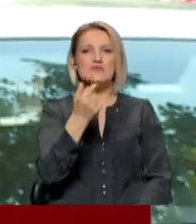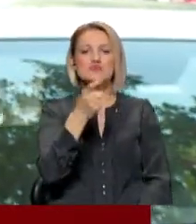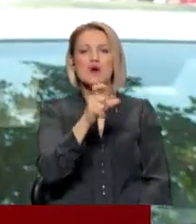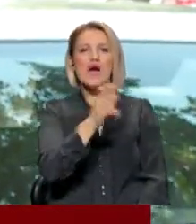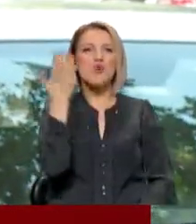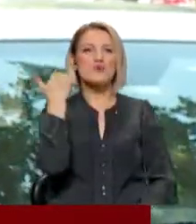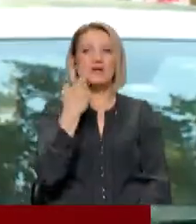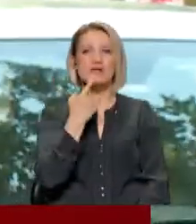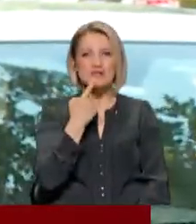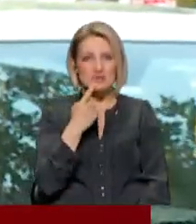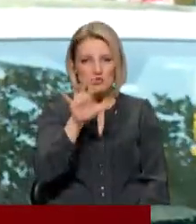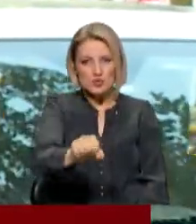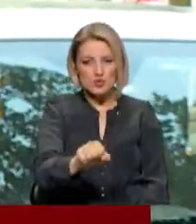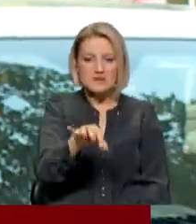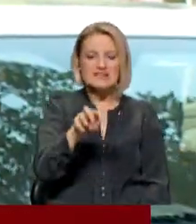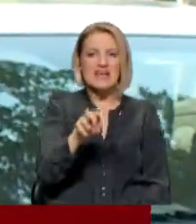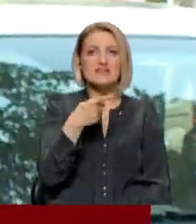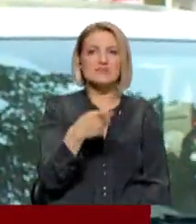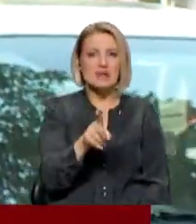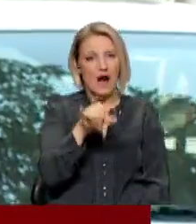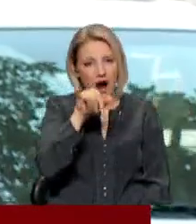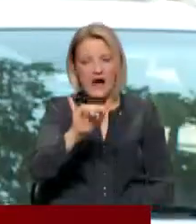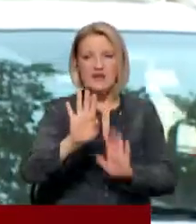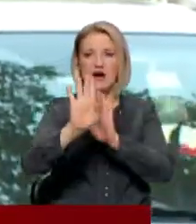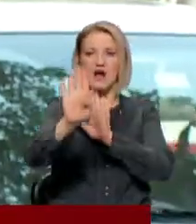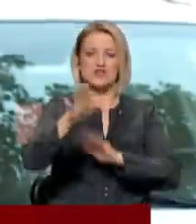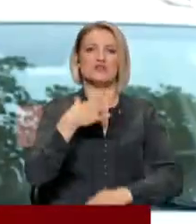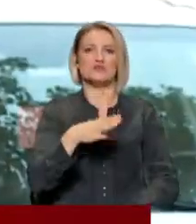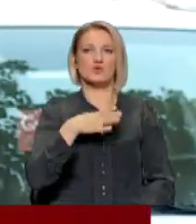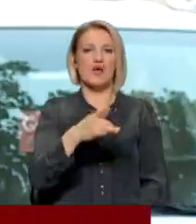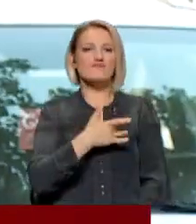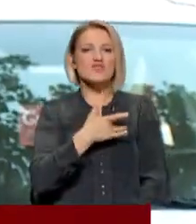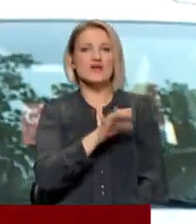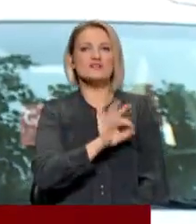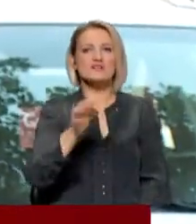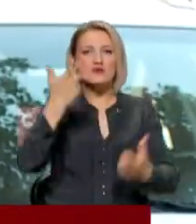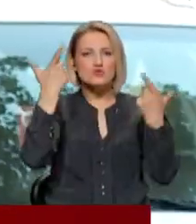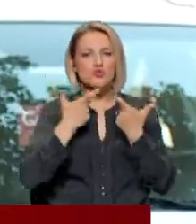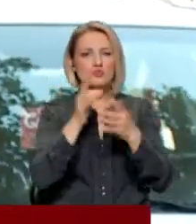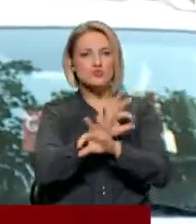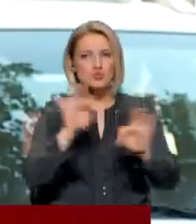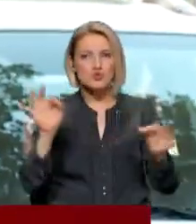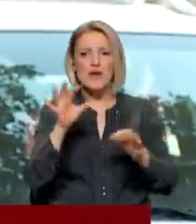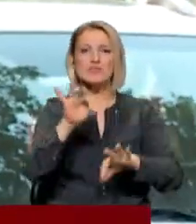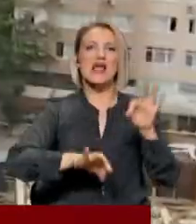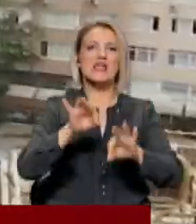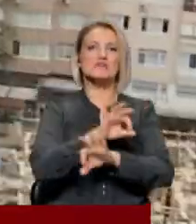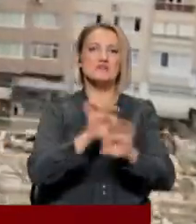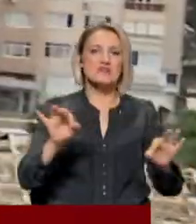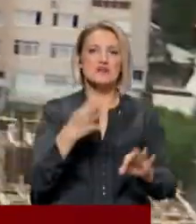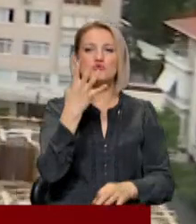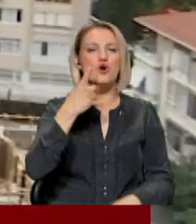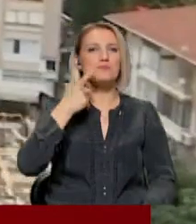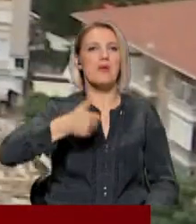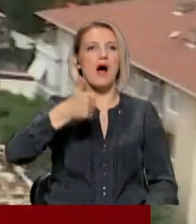tuttular. 8000 lira aynı karşı daire istiyorlar. Vicdansızlık mı, sorumsuzluk, denetimsizlik. Dört